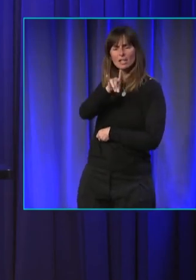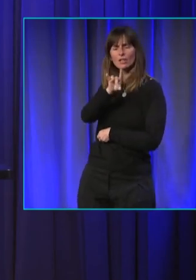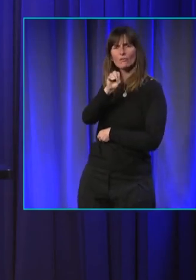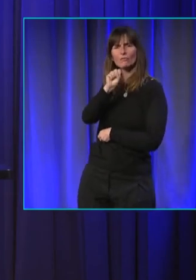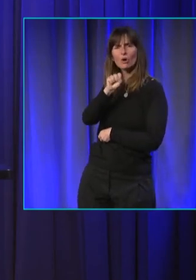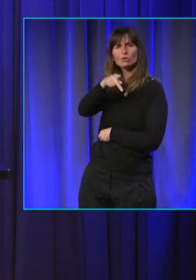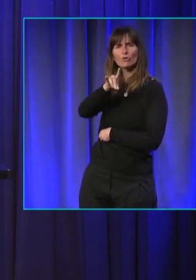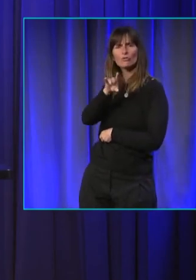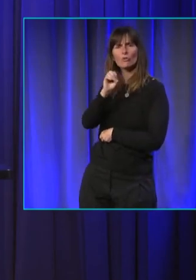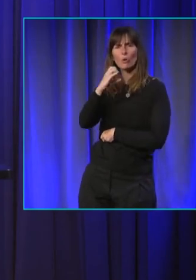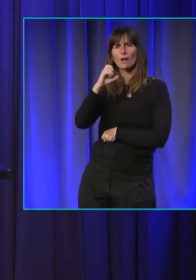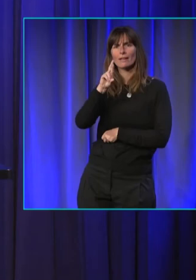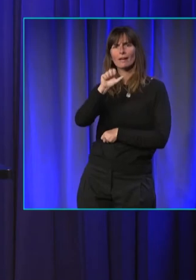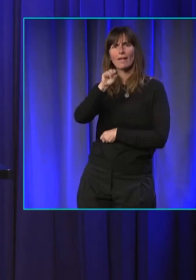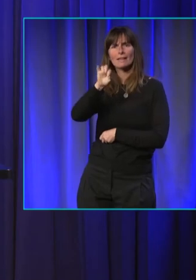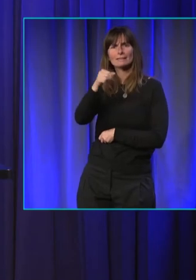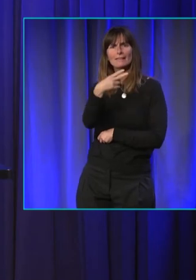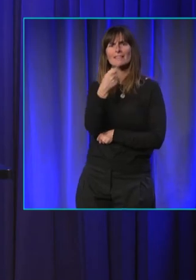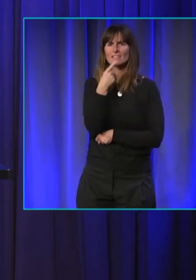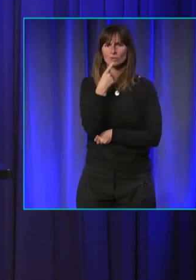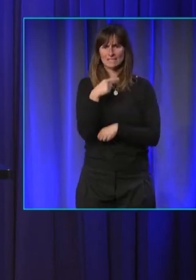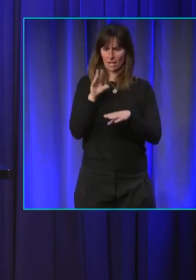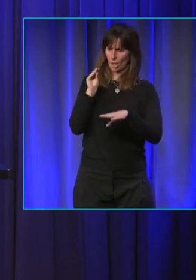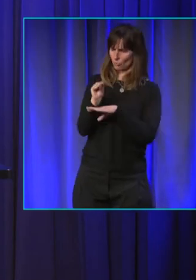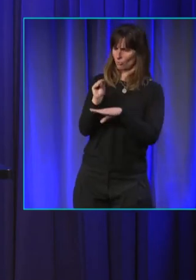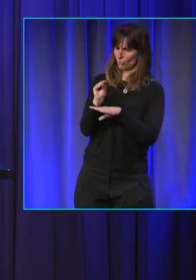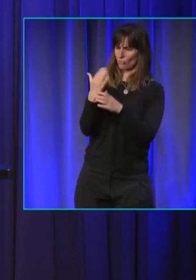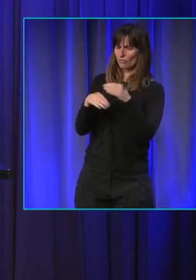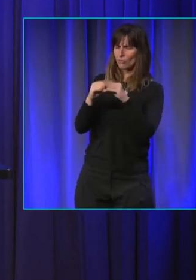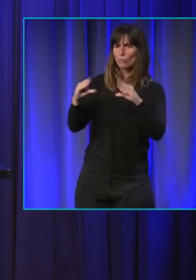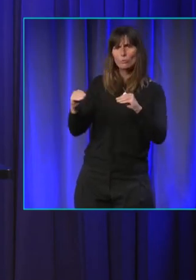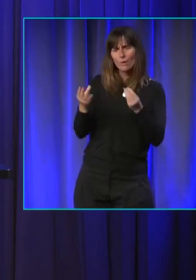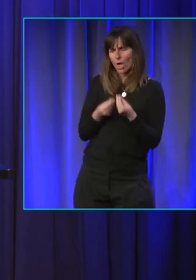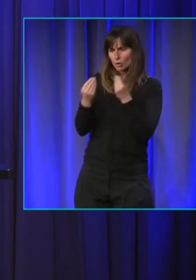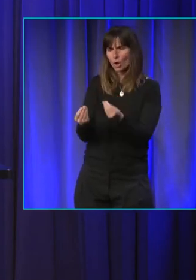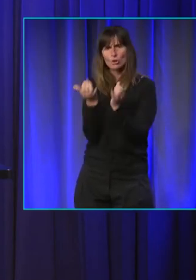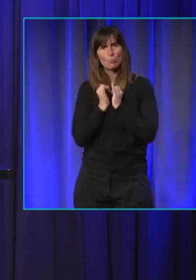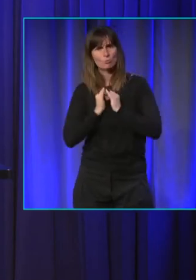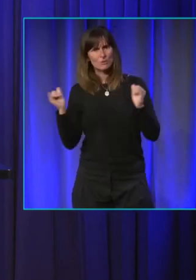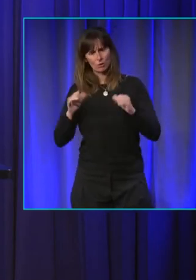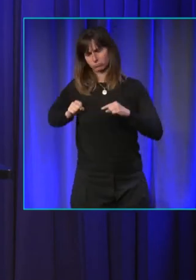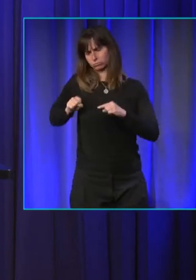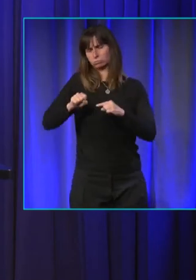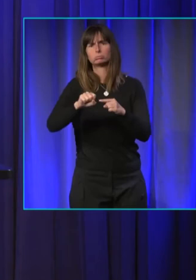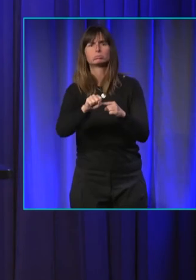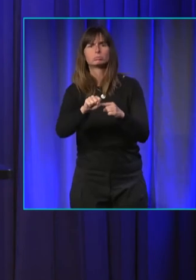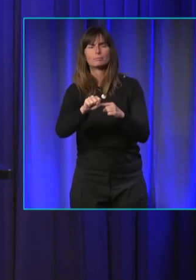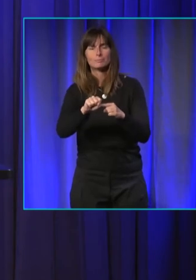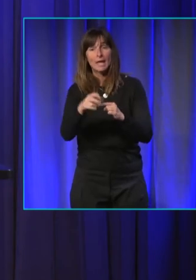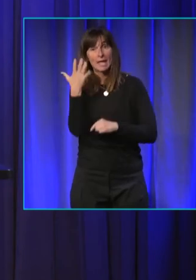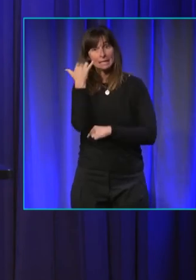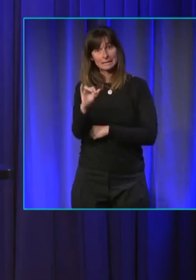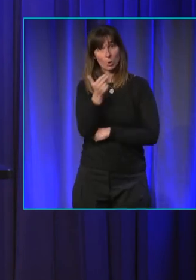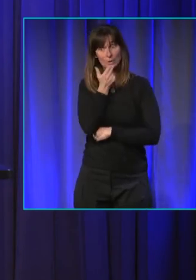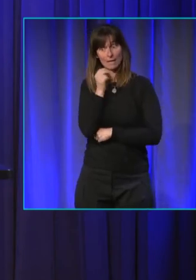substrat directement utilisable par le muscle pour reformer la puissance. Lorsque vous utilisez la